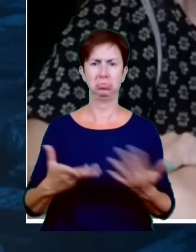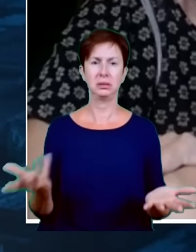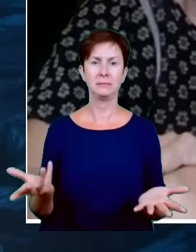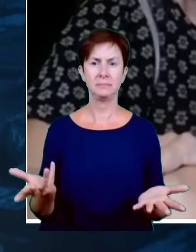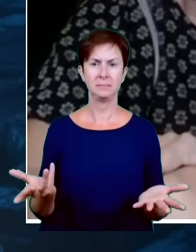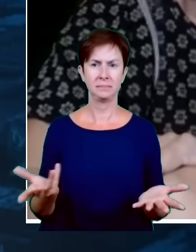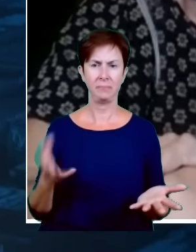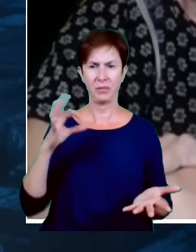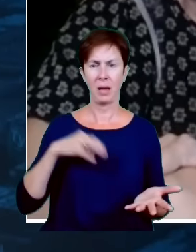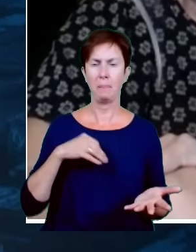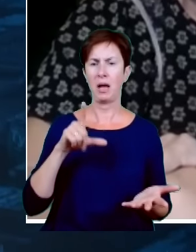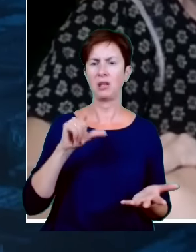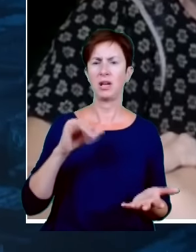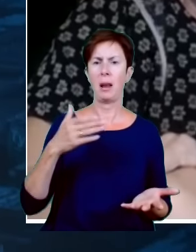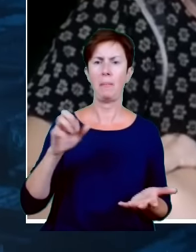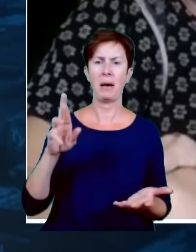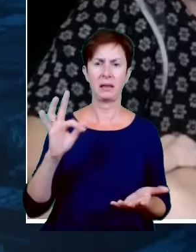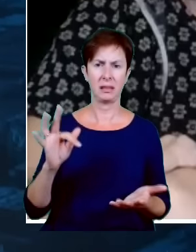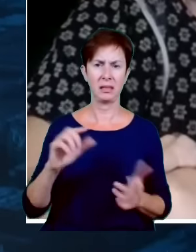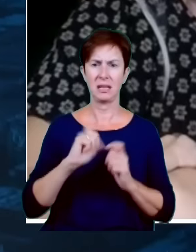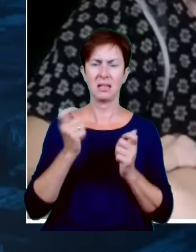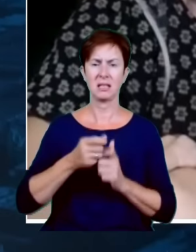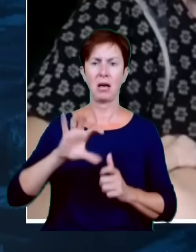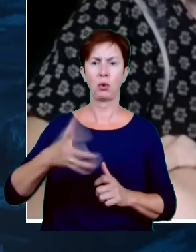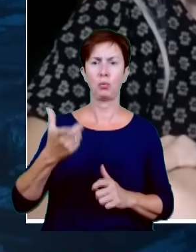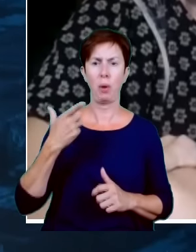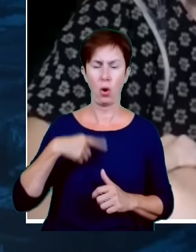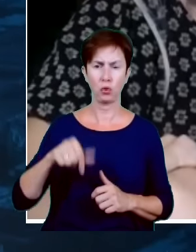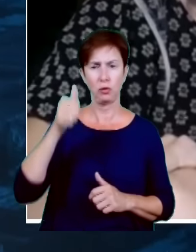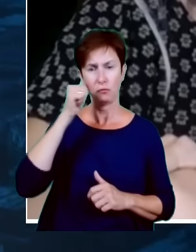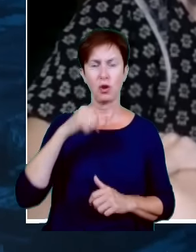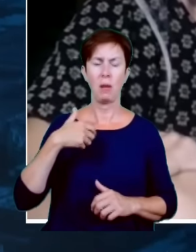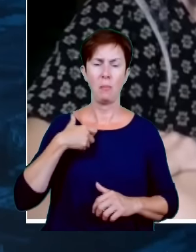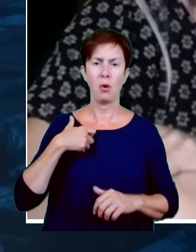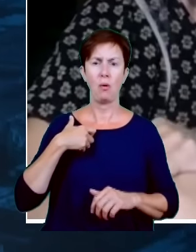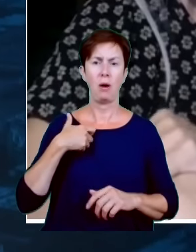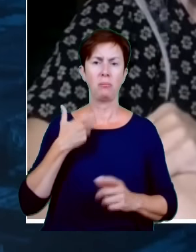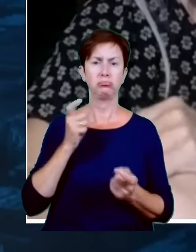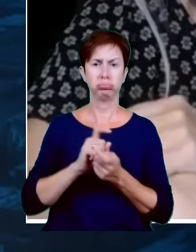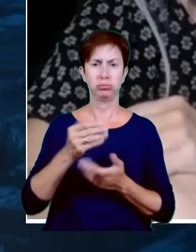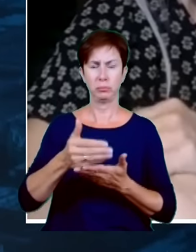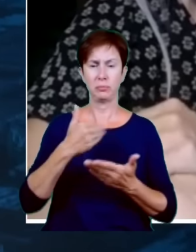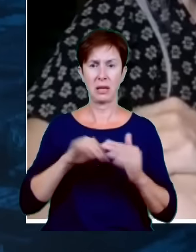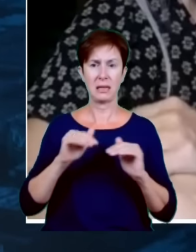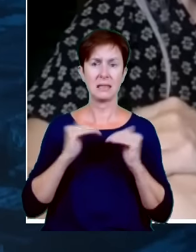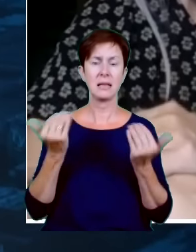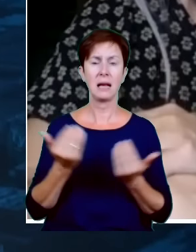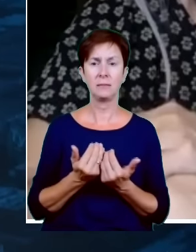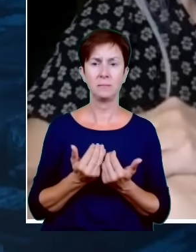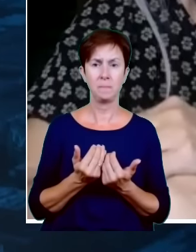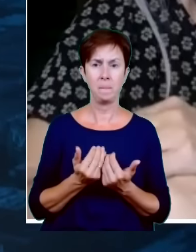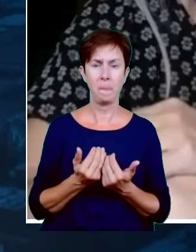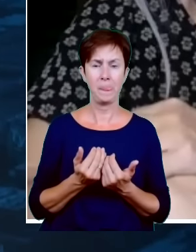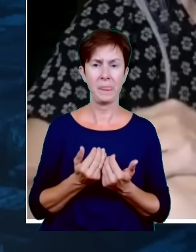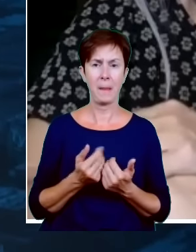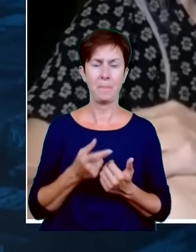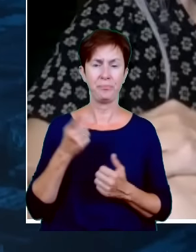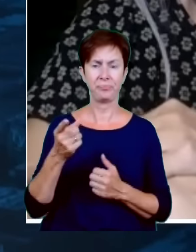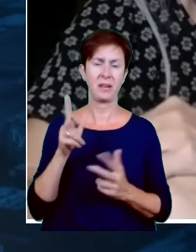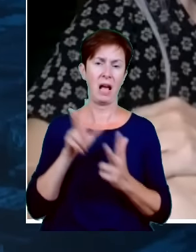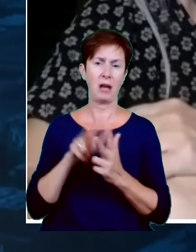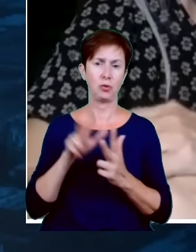pani Marta Lempart i cała grupa osób które wczoraj protestowały przed Sejmem uderzają w koalicję